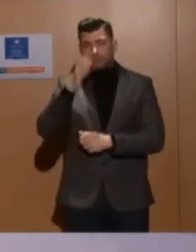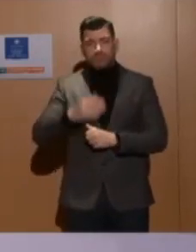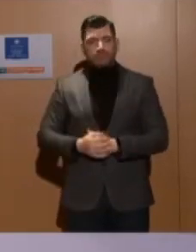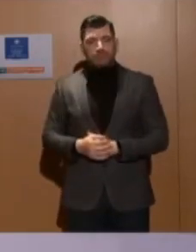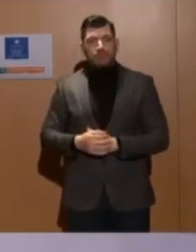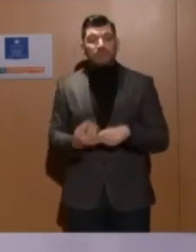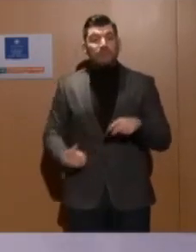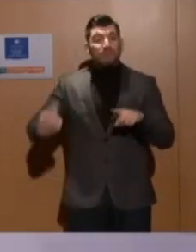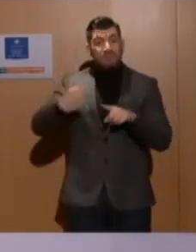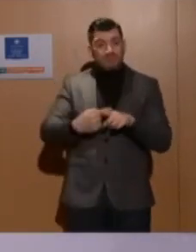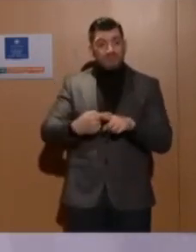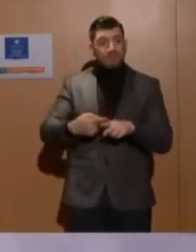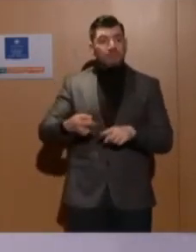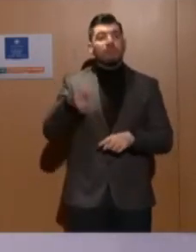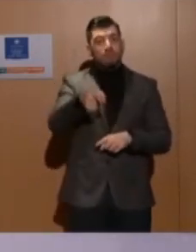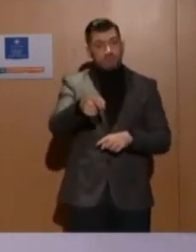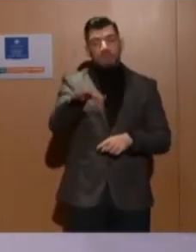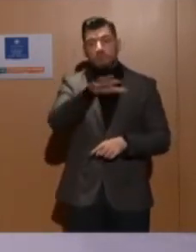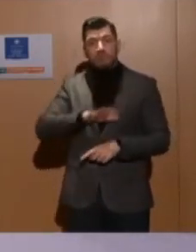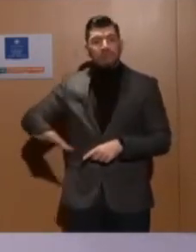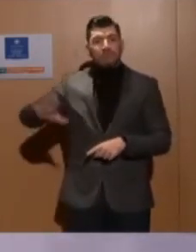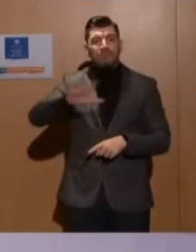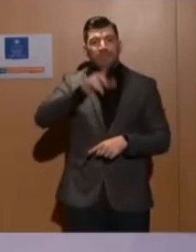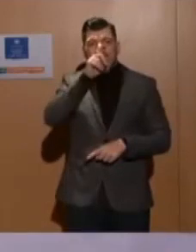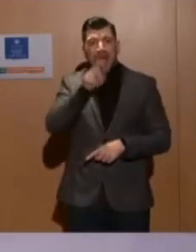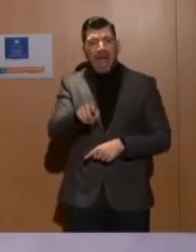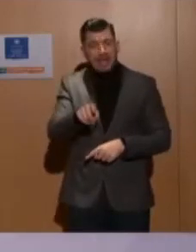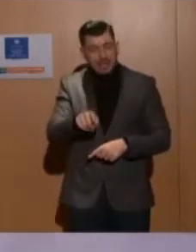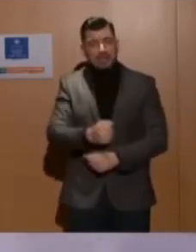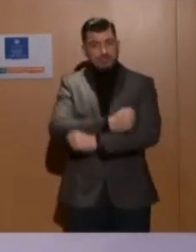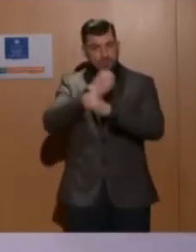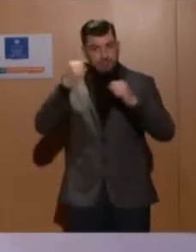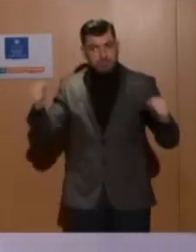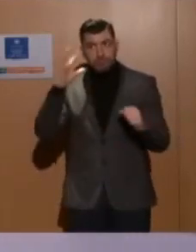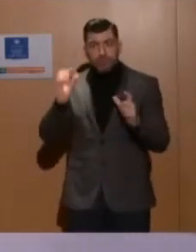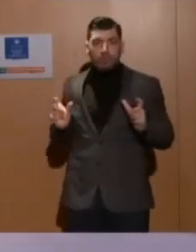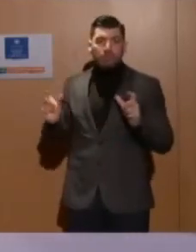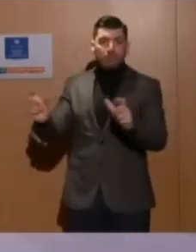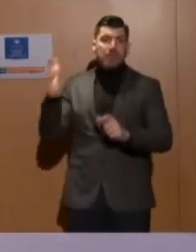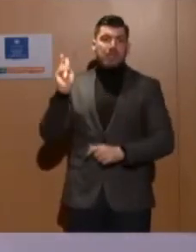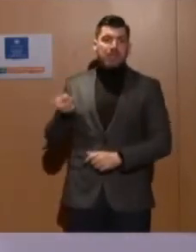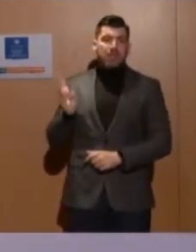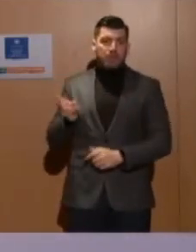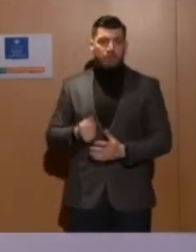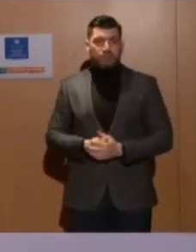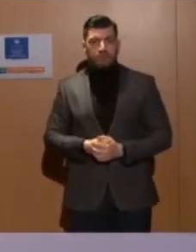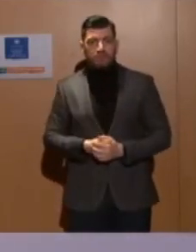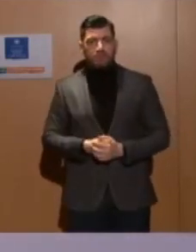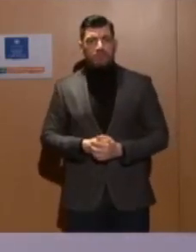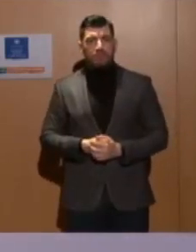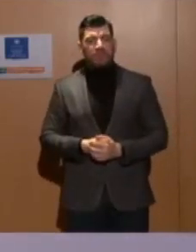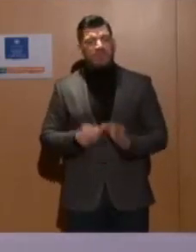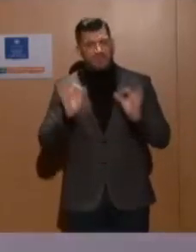μας σε τέτοια θέση, στην καλύτερη δυνατή, έναν των κινδύνων που έχουμε στο μέλλον. Παραλαμβάνω, δεν είμαι αφελής για να σας πω δεν θα